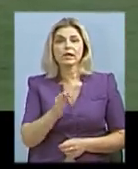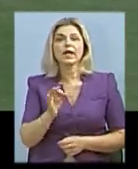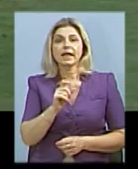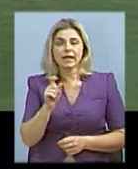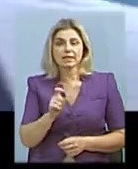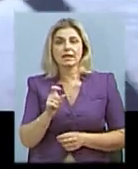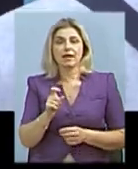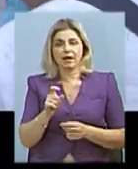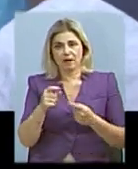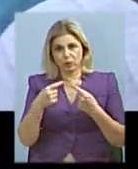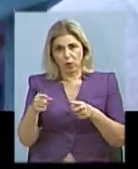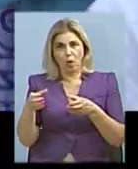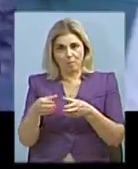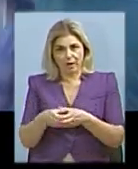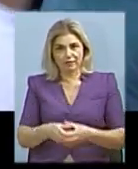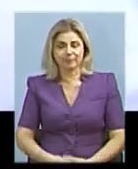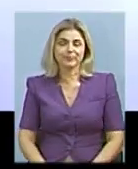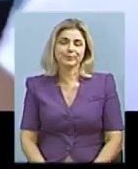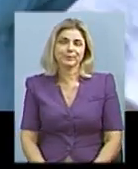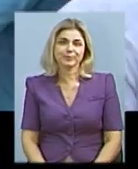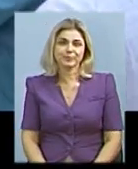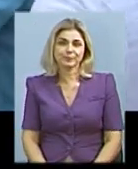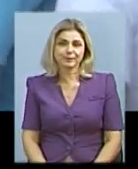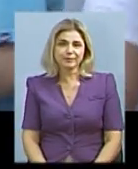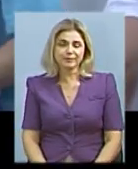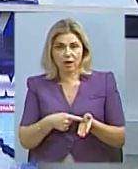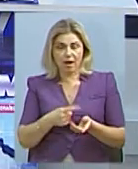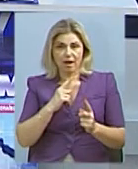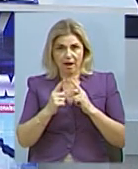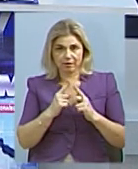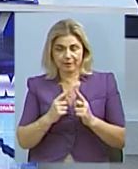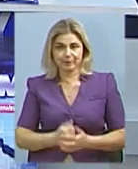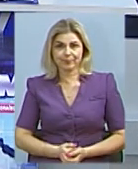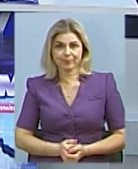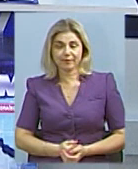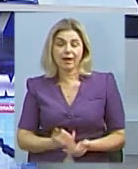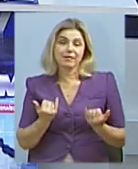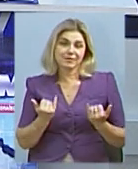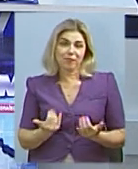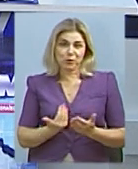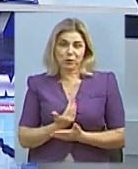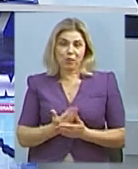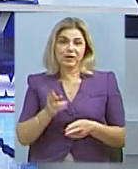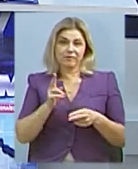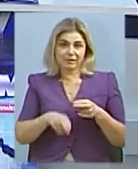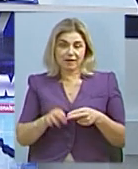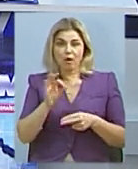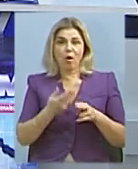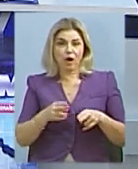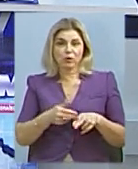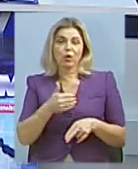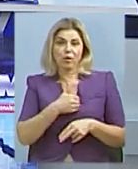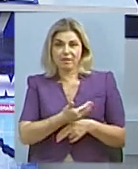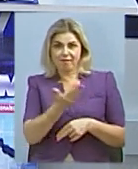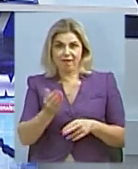винників. Володимир Степанов, Юлія Кускова, телевізійні новини Миколаївщини. І на сьогодні це всі новини, про які ми хотіли вам